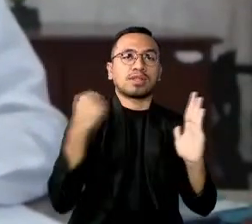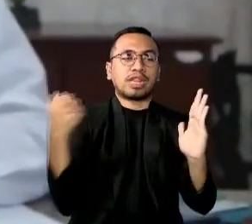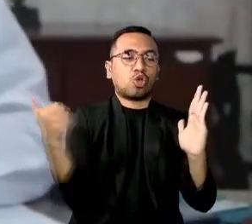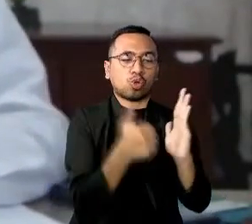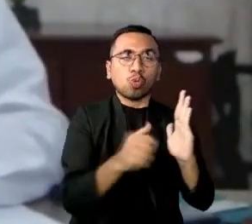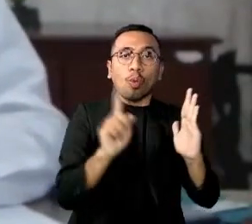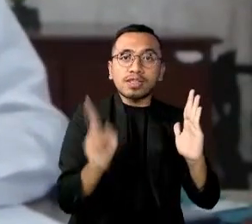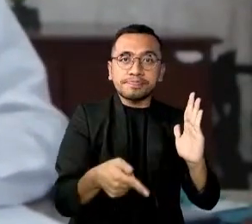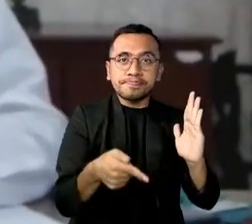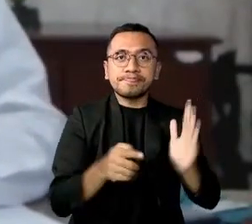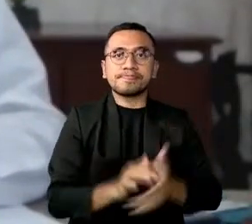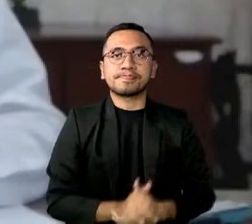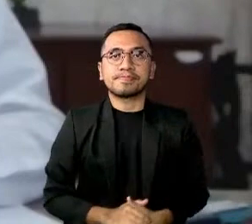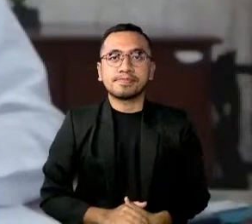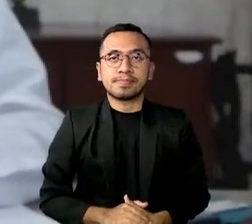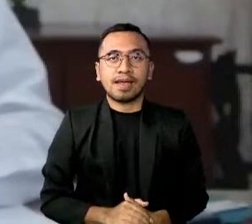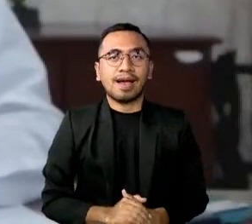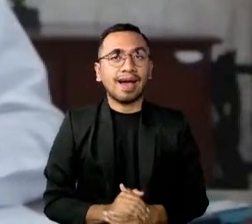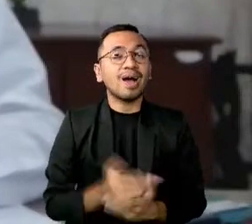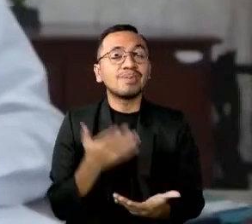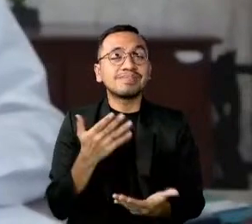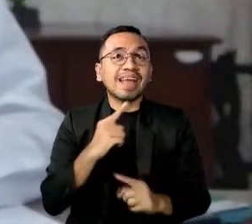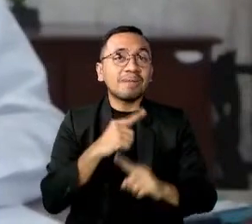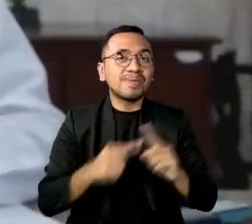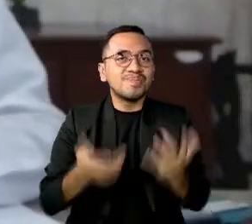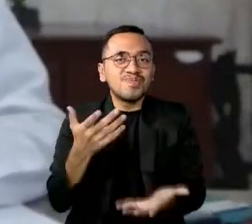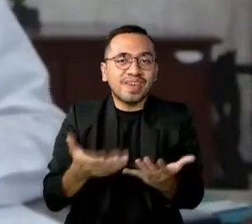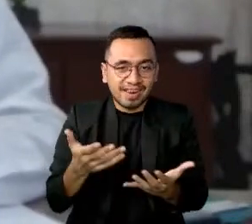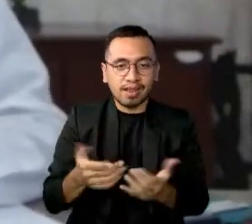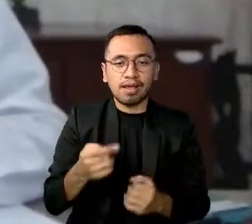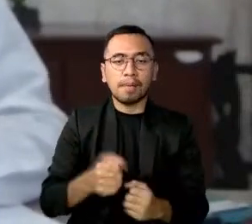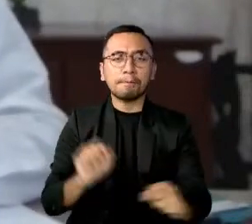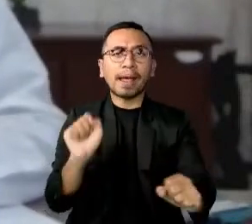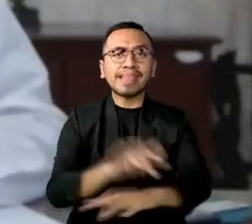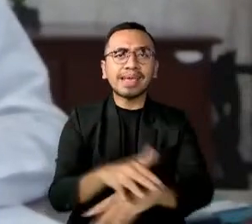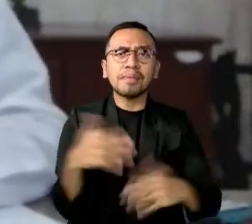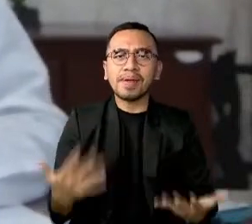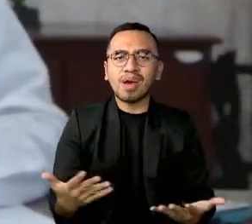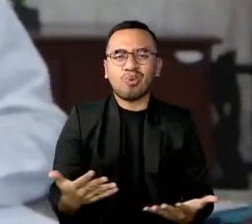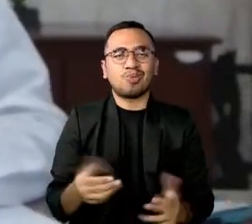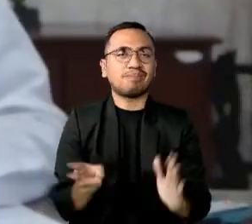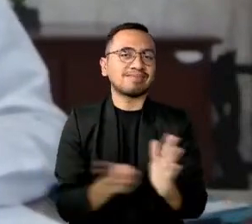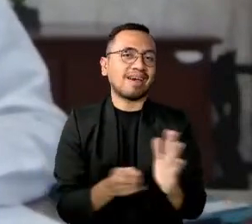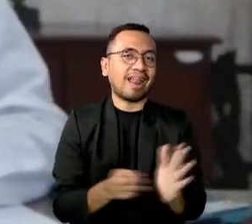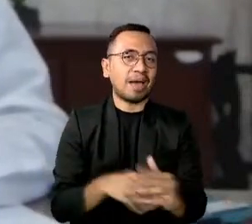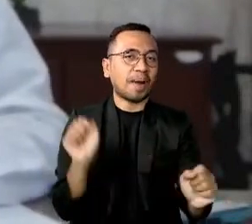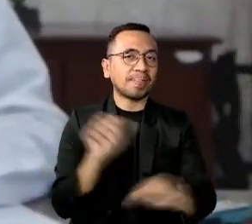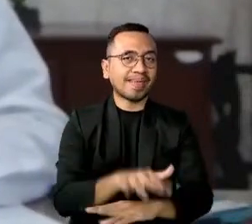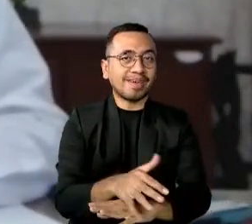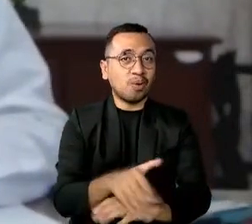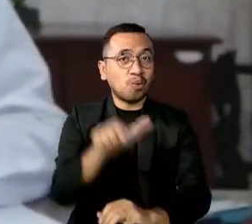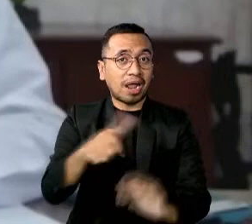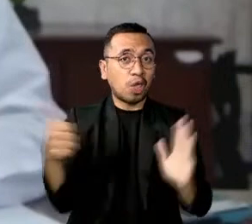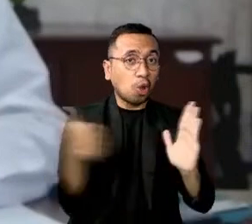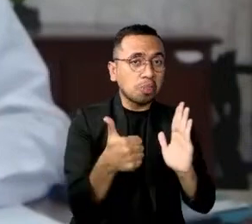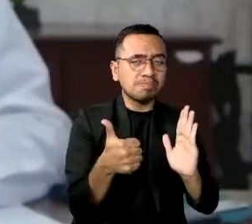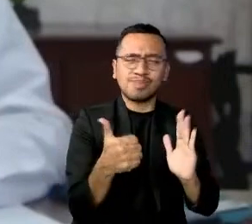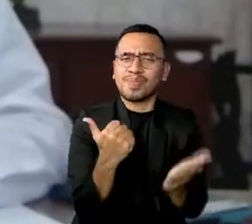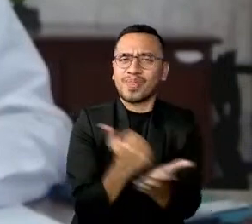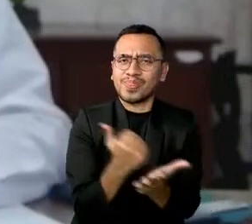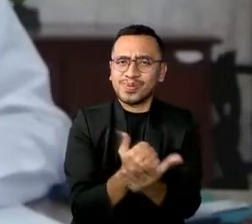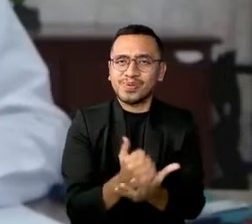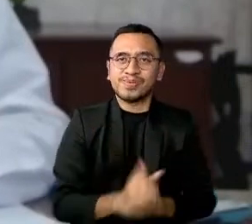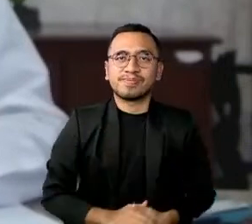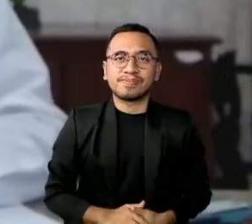cuman memang dalam pelaksanaannya gitu ya Nah ini juga jadi salah satu masalah satu saatnya